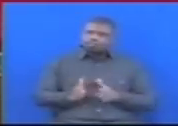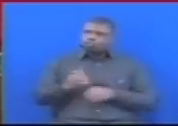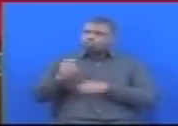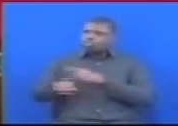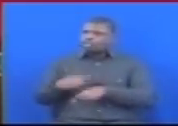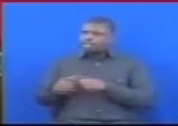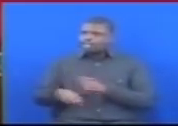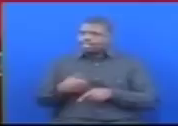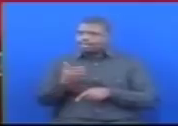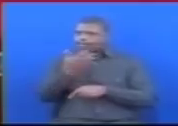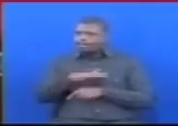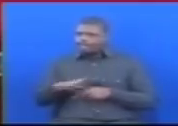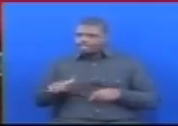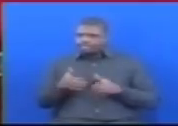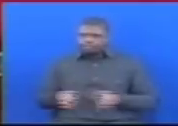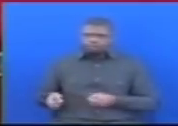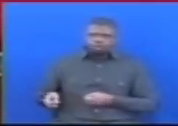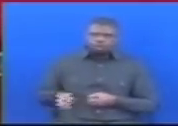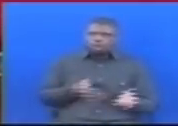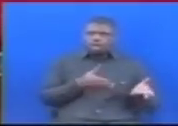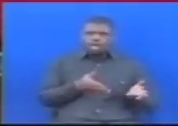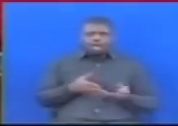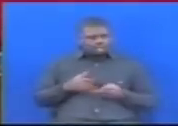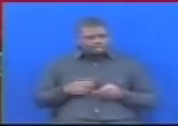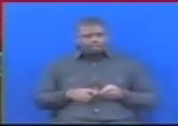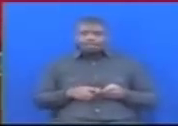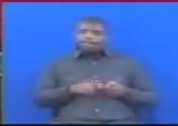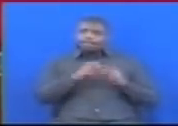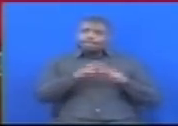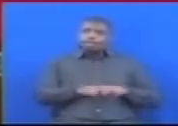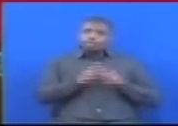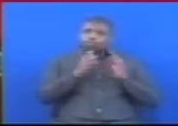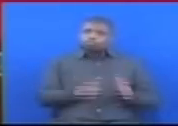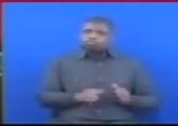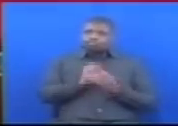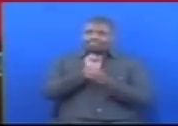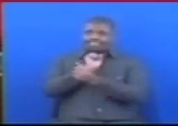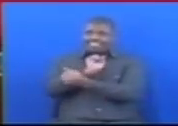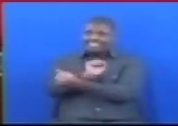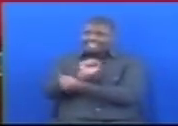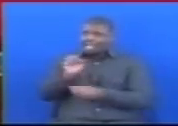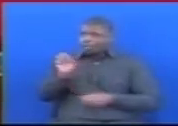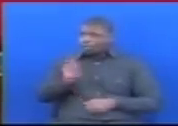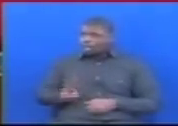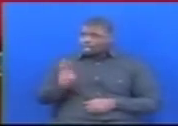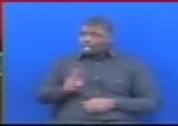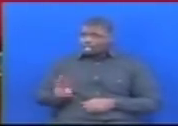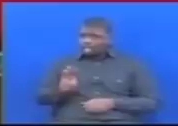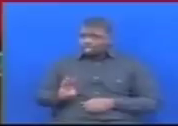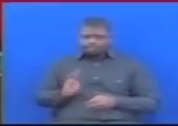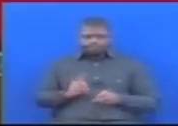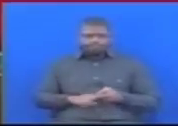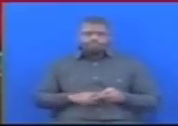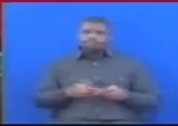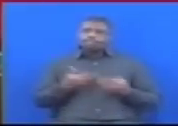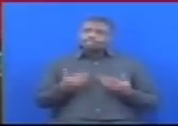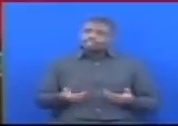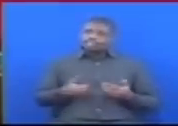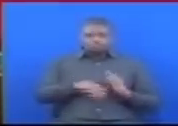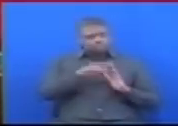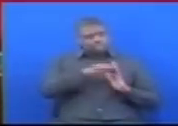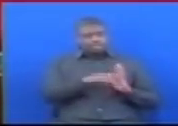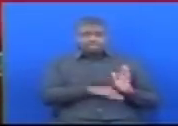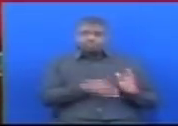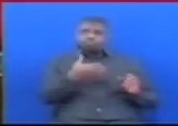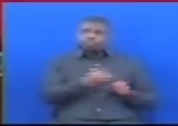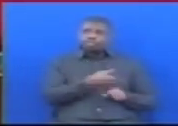mto Zigi kwenye mji wa Kasela ambao ni makao makuu ya wilaya ya Mkinga pamoja na mji wa mpakani wa Horohoro. Kwa sasa taratibu za kumpata